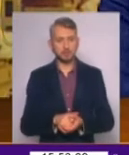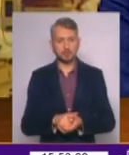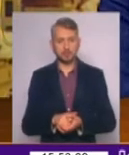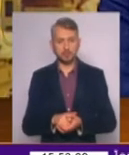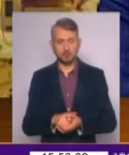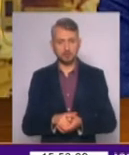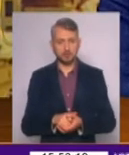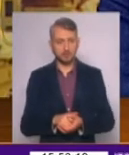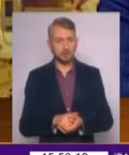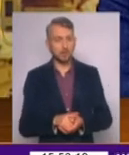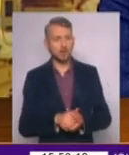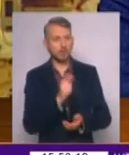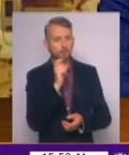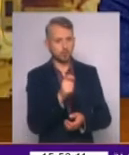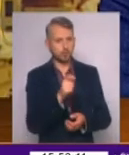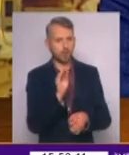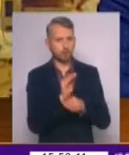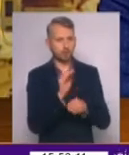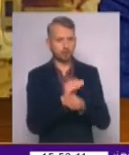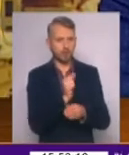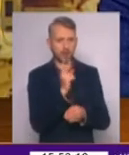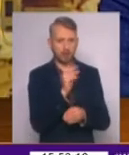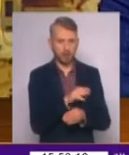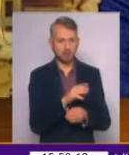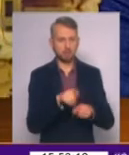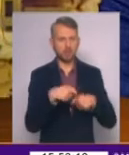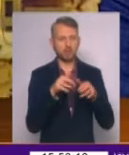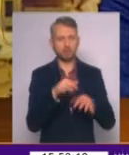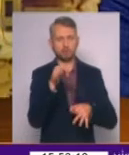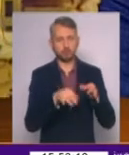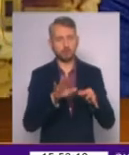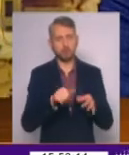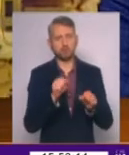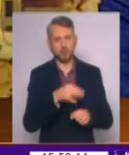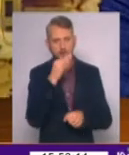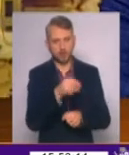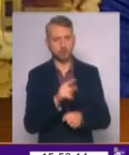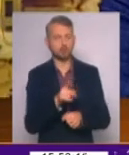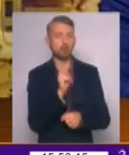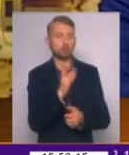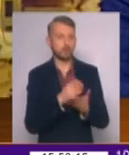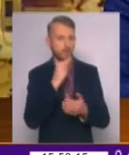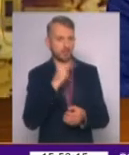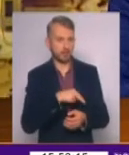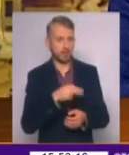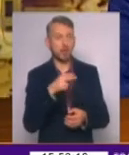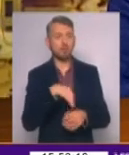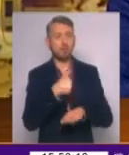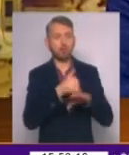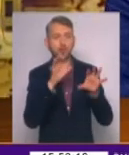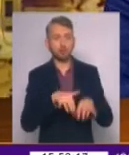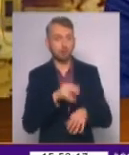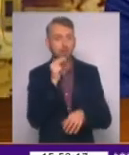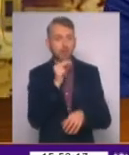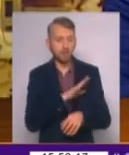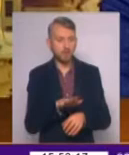вручення обвинувального акту, передача справи в суд. І тільки тоді можна казати, що хтось є винним, да? Бо по Конституції невинний, поки